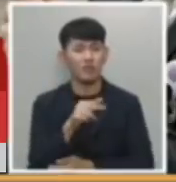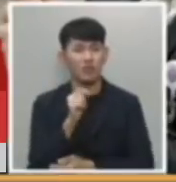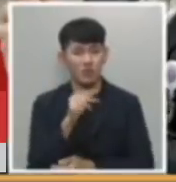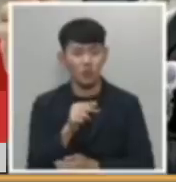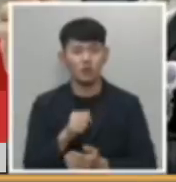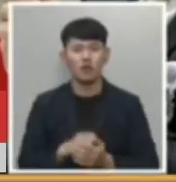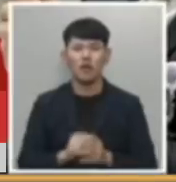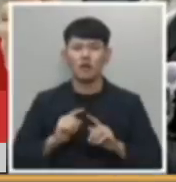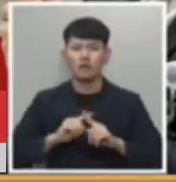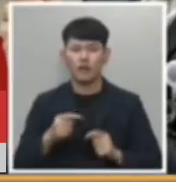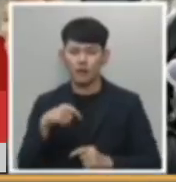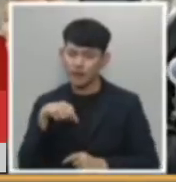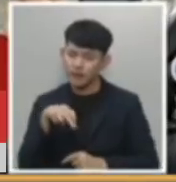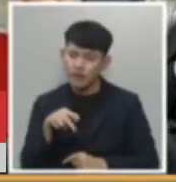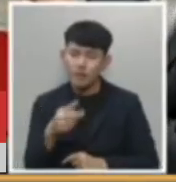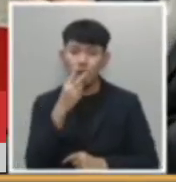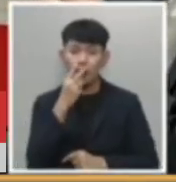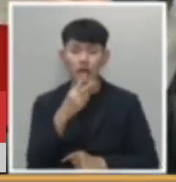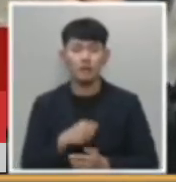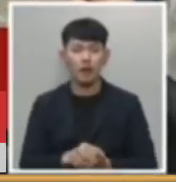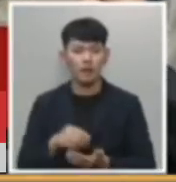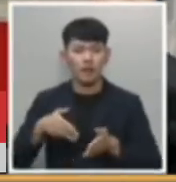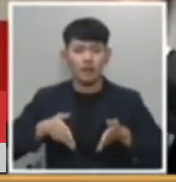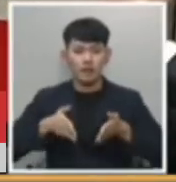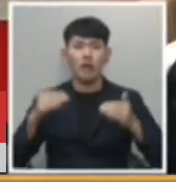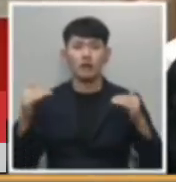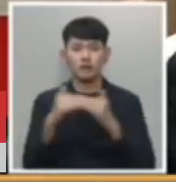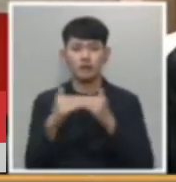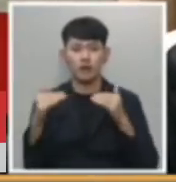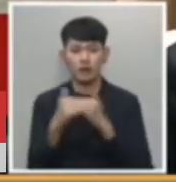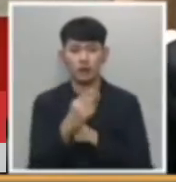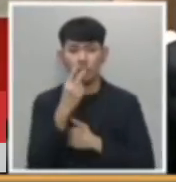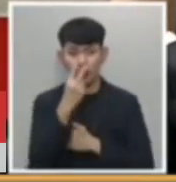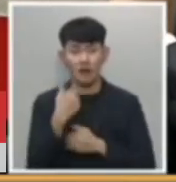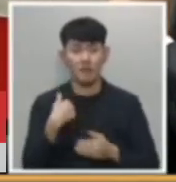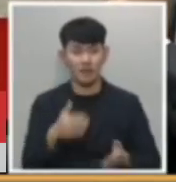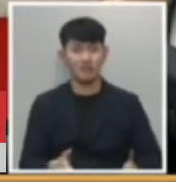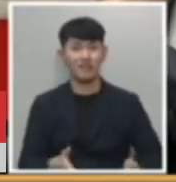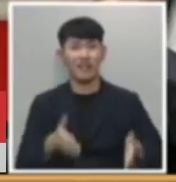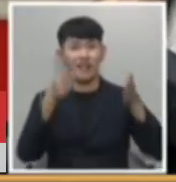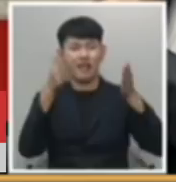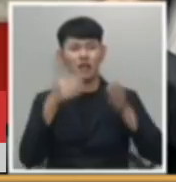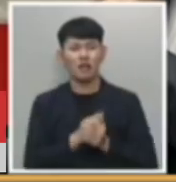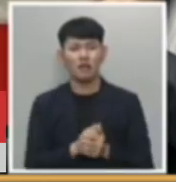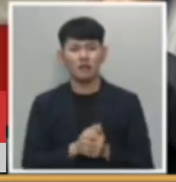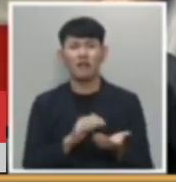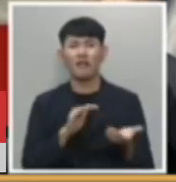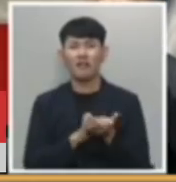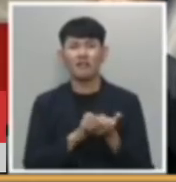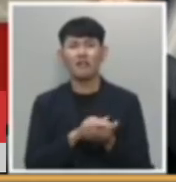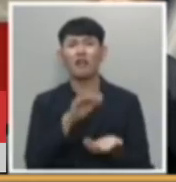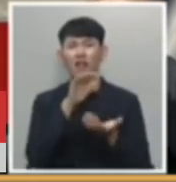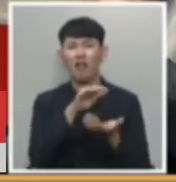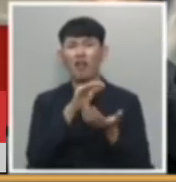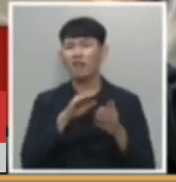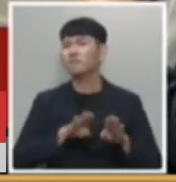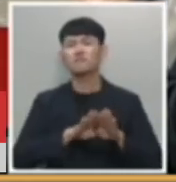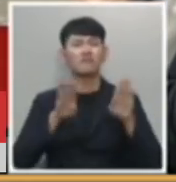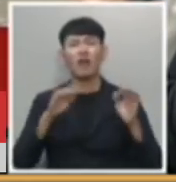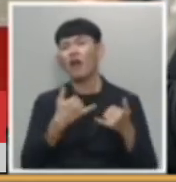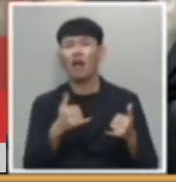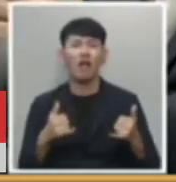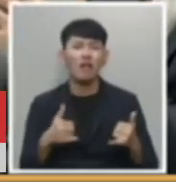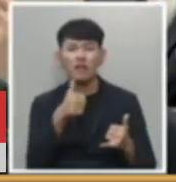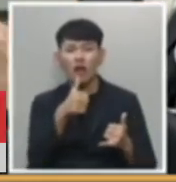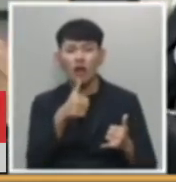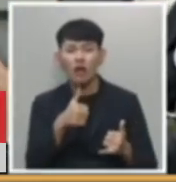ข้าไปเนี่ยถนนเนี่ยครับถนนธนิยะที่มีธนิยะพาซ่าเนี่ยท่านประธานเปิดกันตรงนี้เลยท่านประธานเดี๋ยวผมเอาให้ท่านประธ